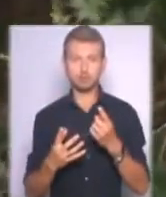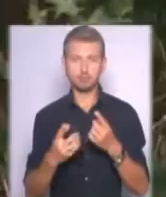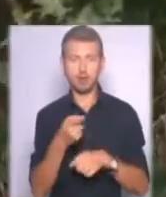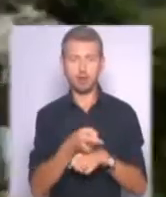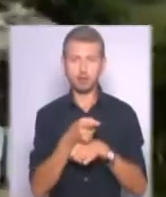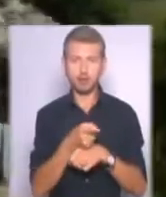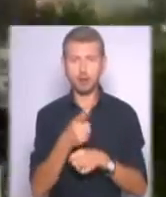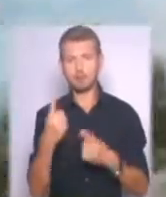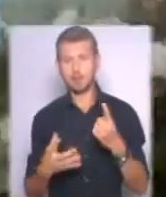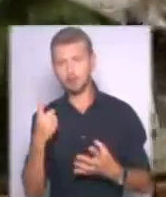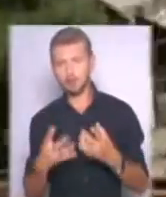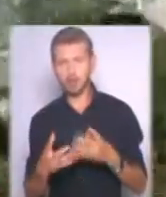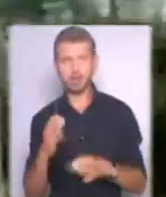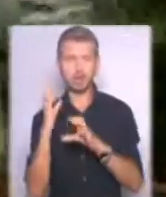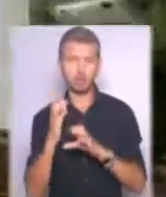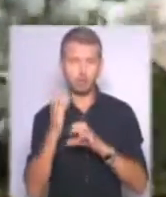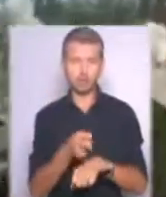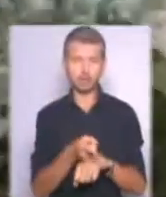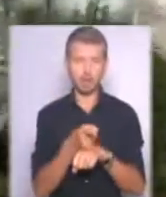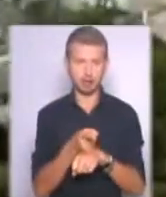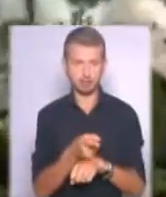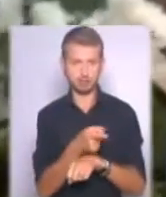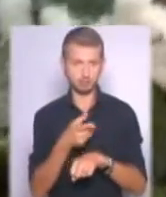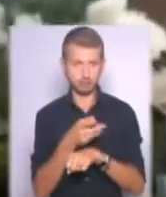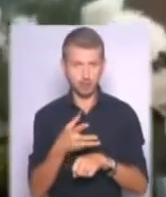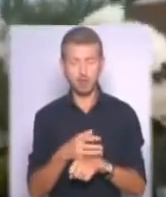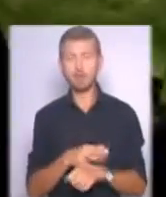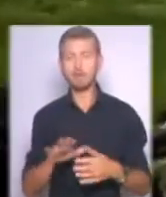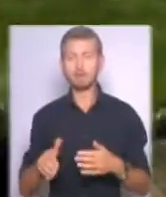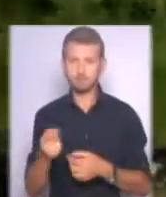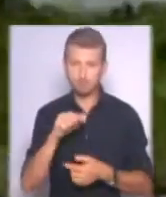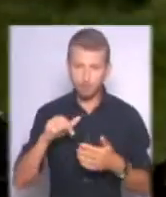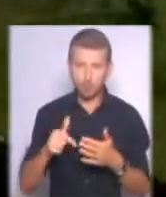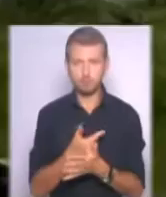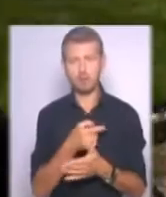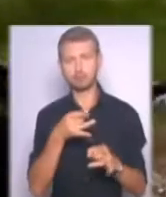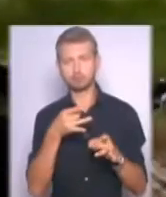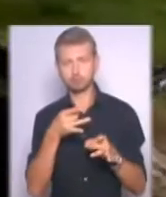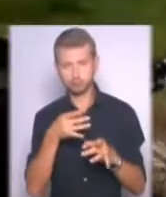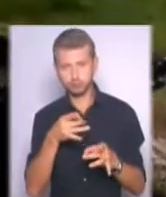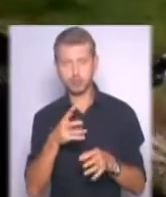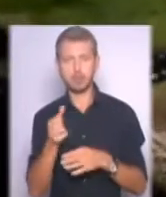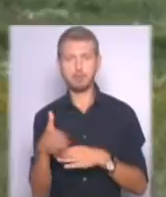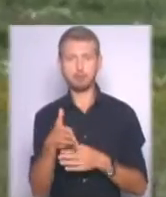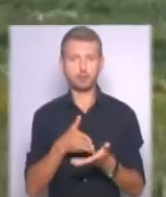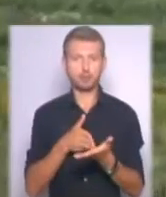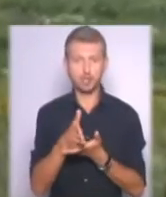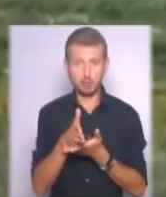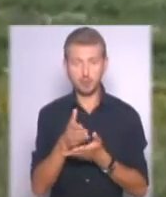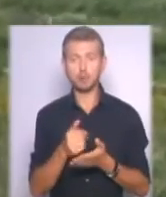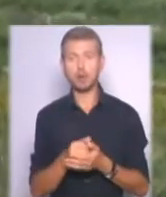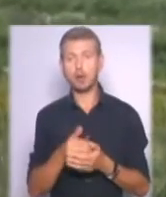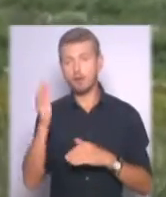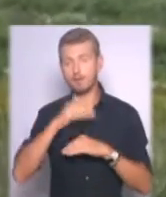артилерію, міномети, гранатомети та танки. Відновились бойові дії на Маріупольському напрямку. Увечері тут бойовики обстріляли українських